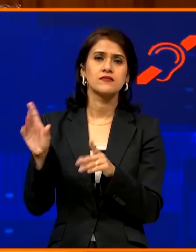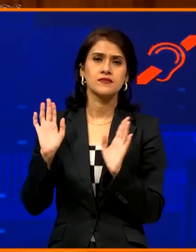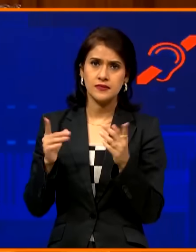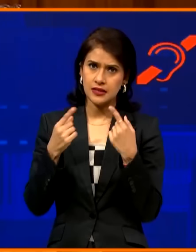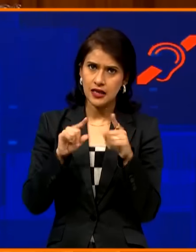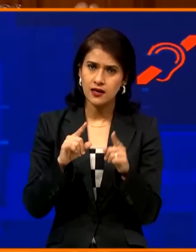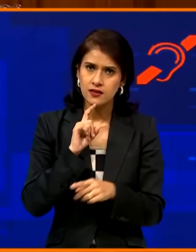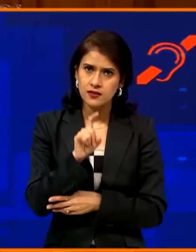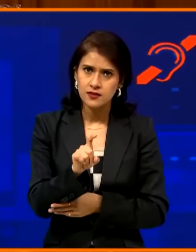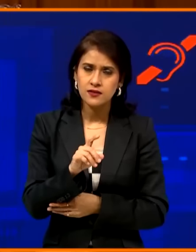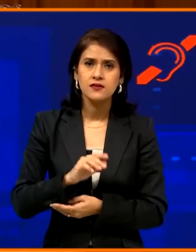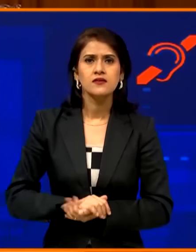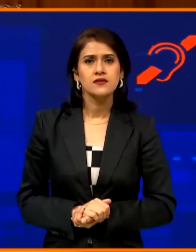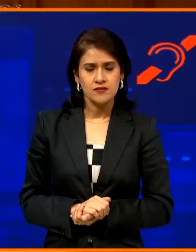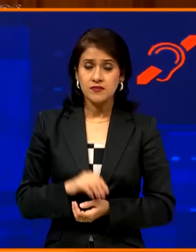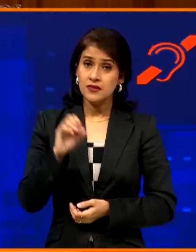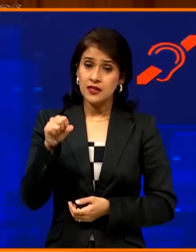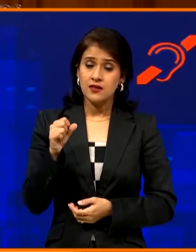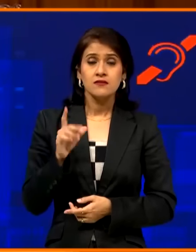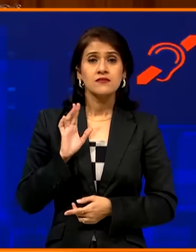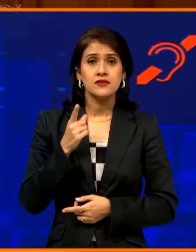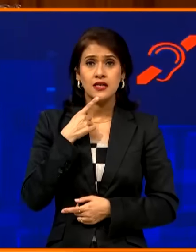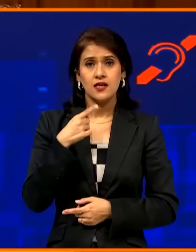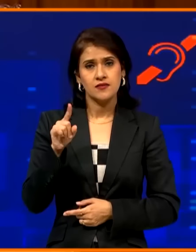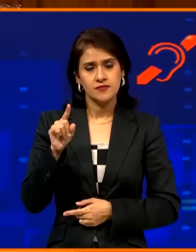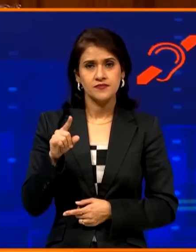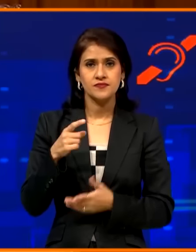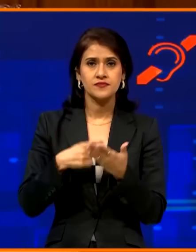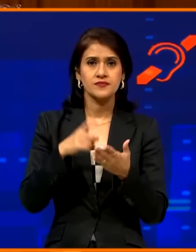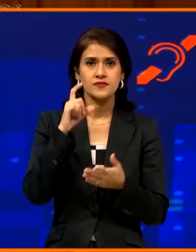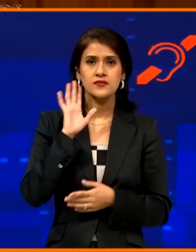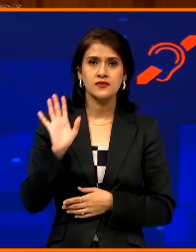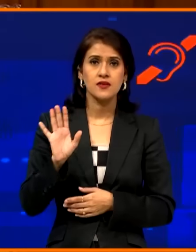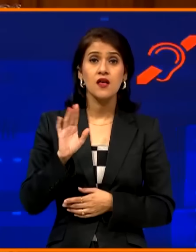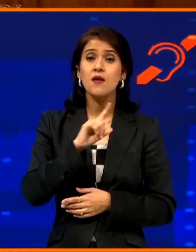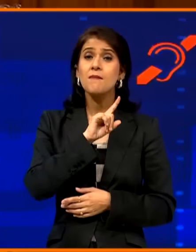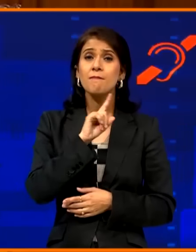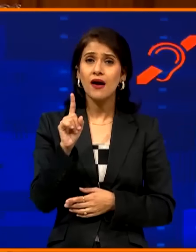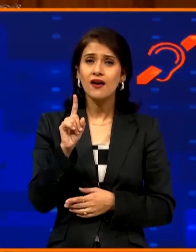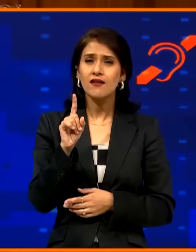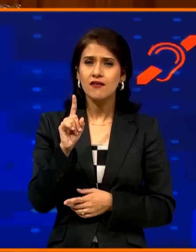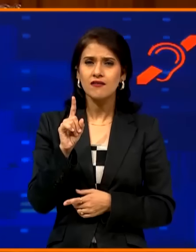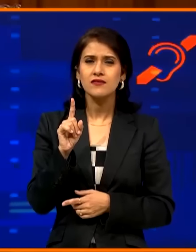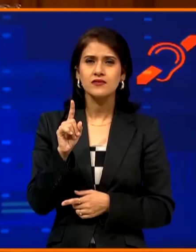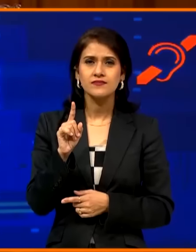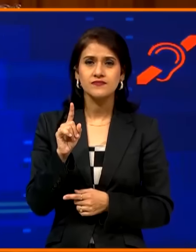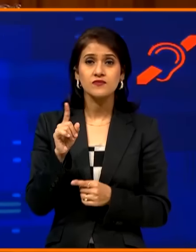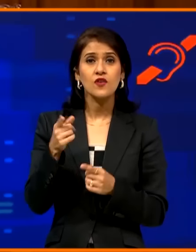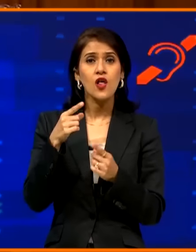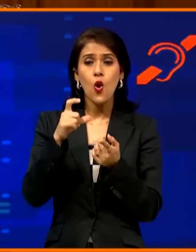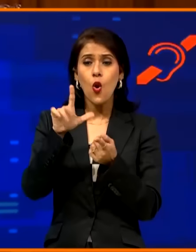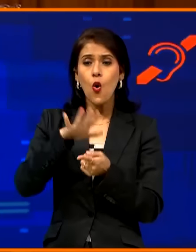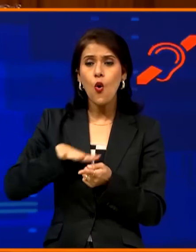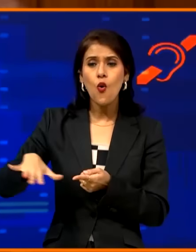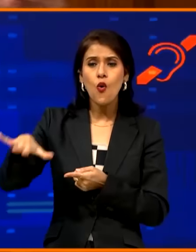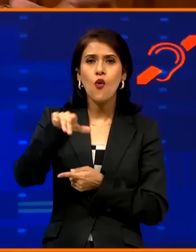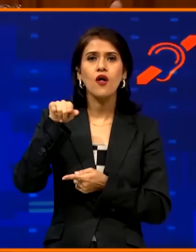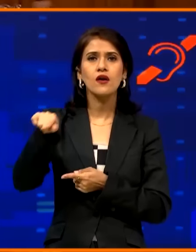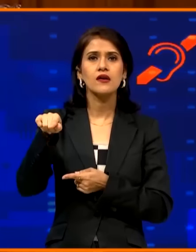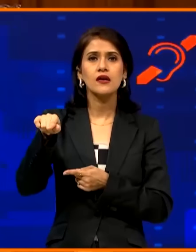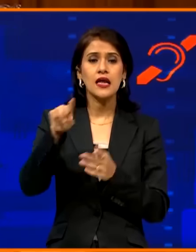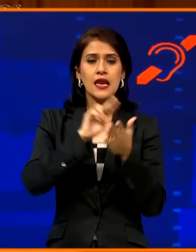हैं ये यह तो एक छोटी सी बात है बड़ी बात यह है कि यह मामले लोकलाइज्ड होने चाहिए